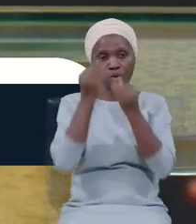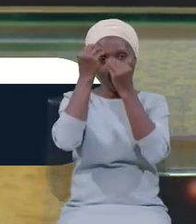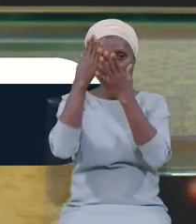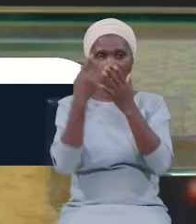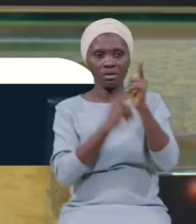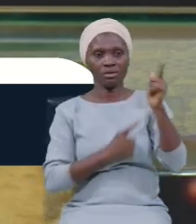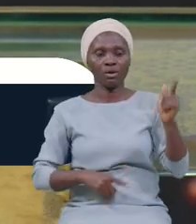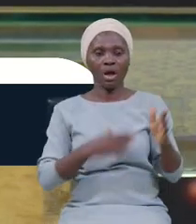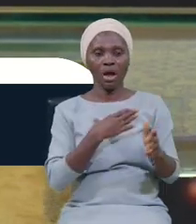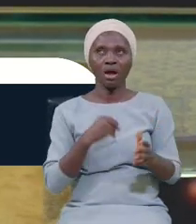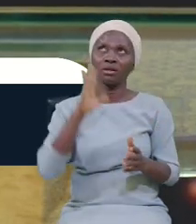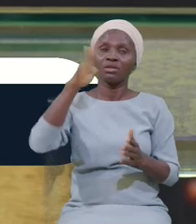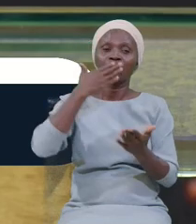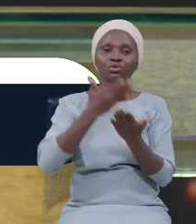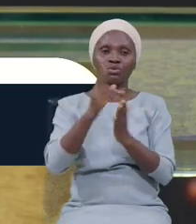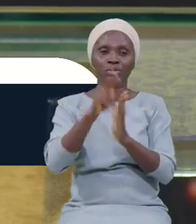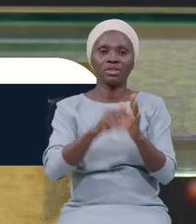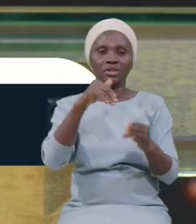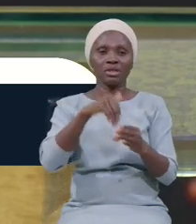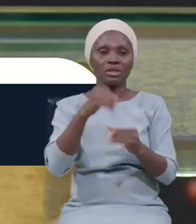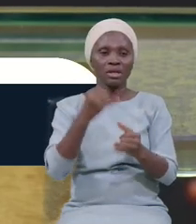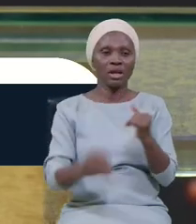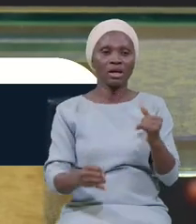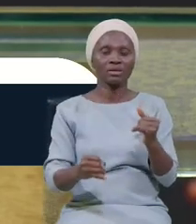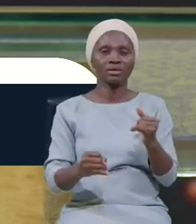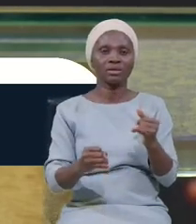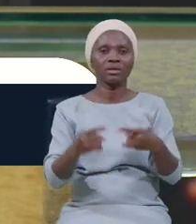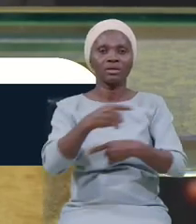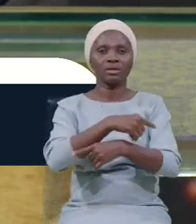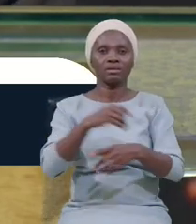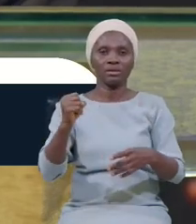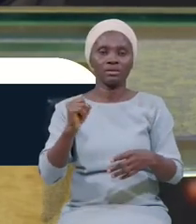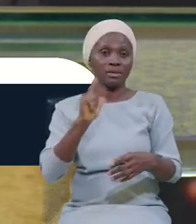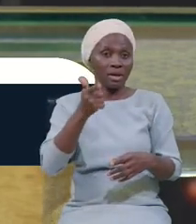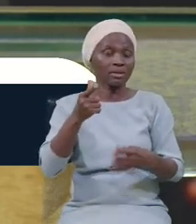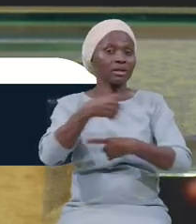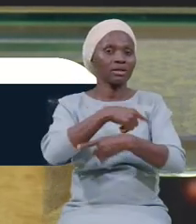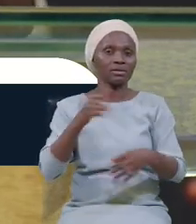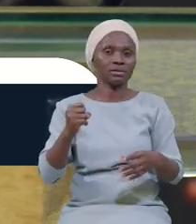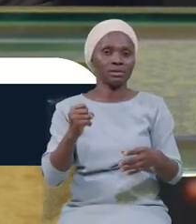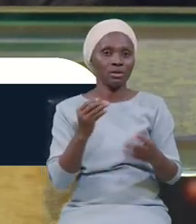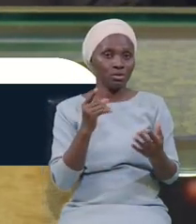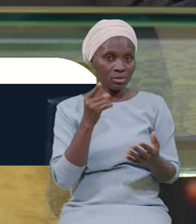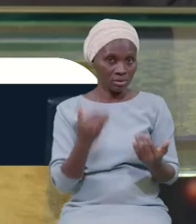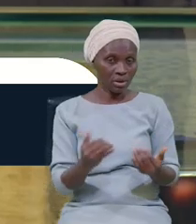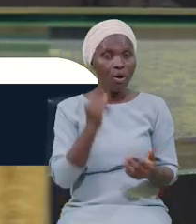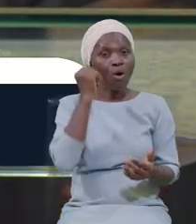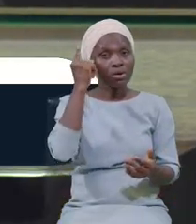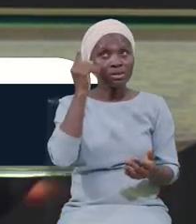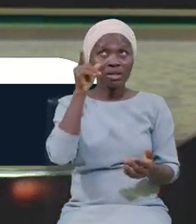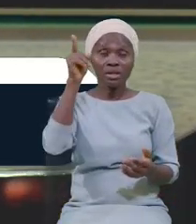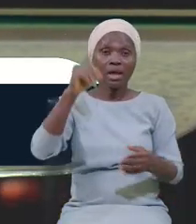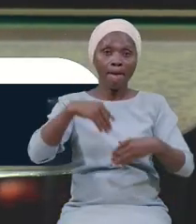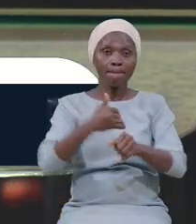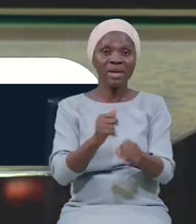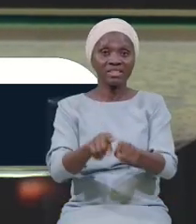de l'Éternel et de sa bonté dans la suite des temps. Quand il mentionne la suite des temps, il fait une différence entre